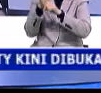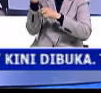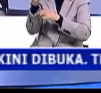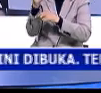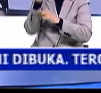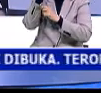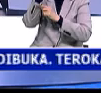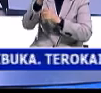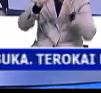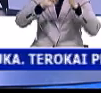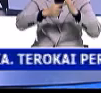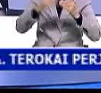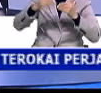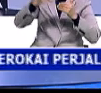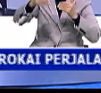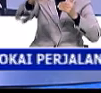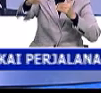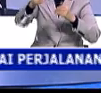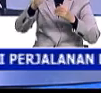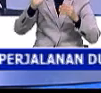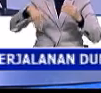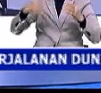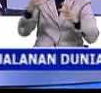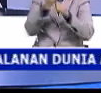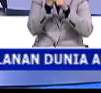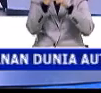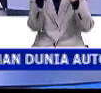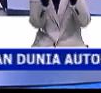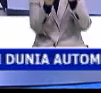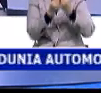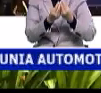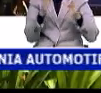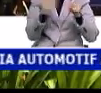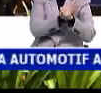akan dijalankan tidak lama lagi belum tercapai.